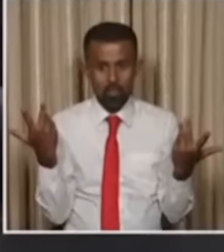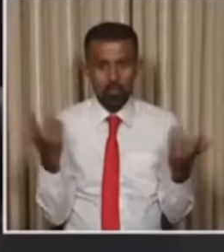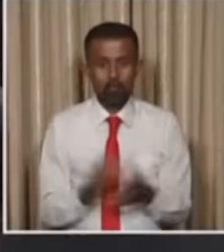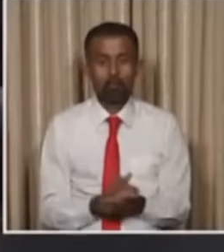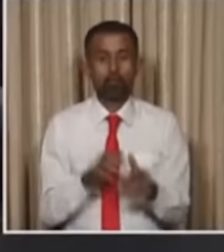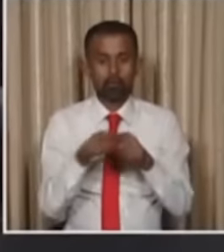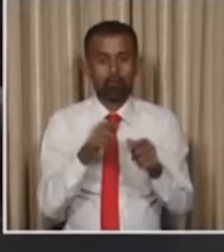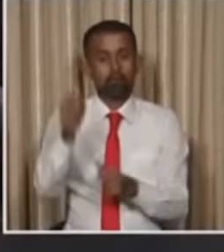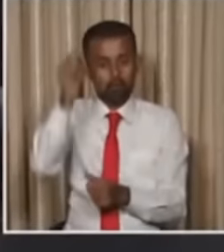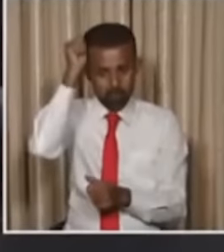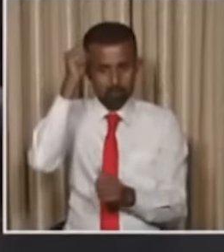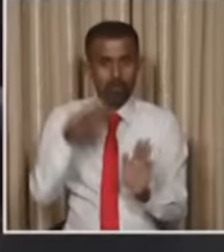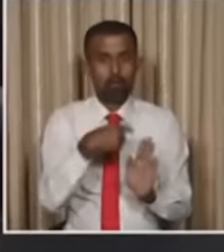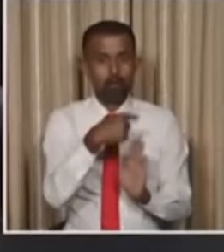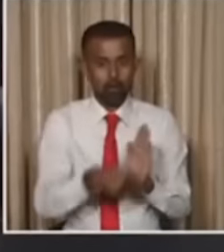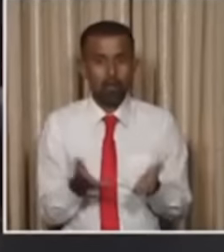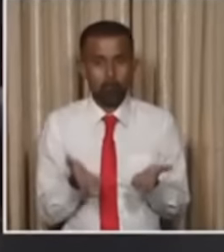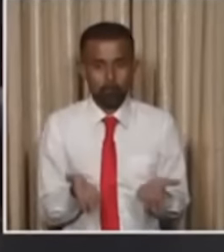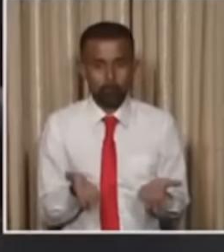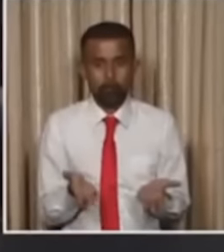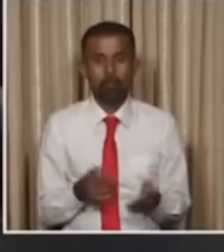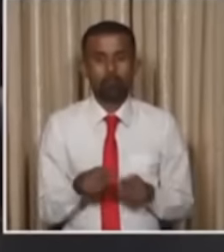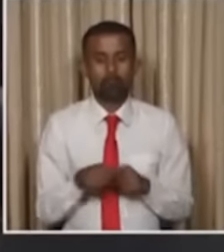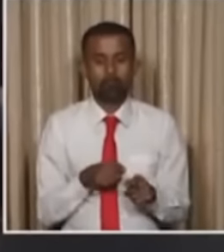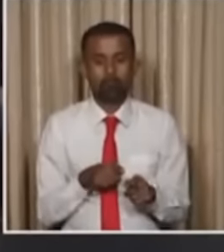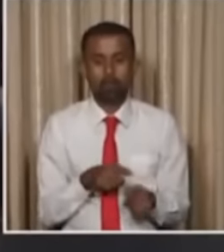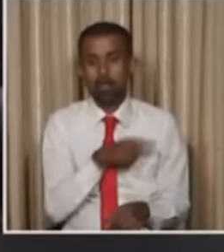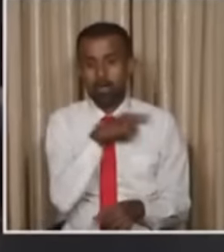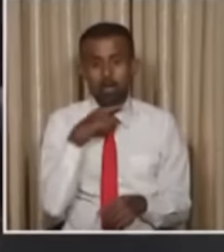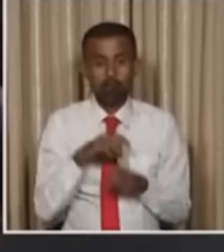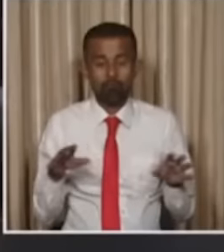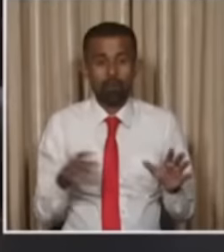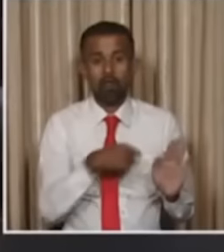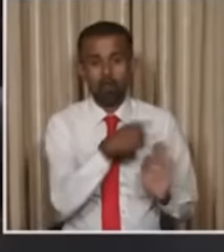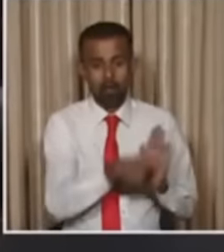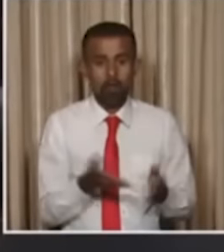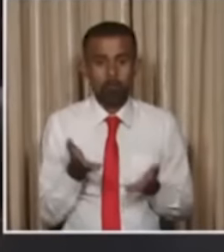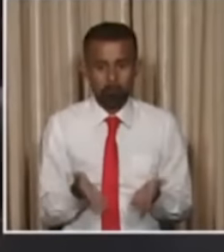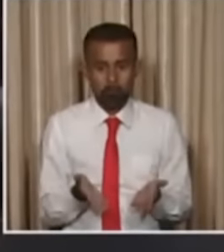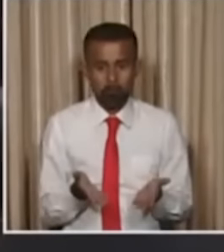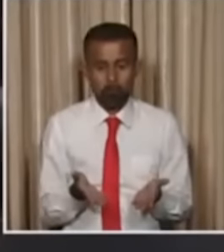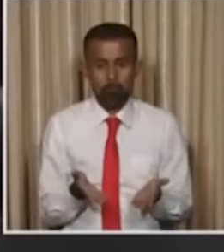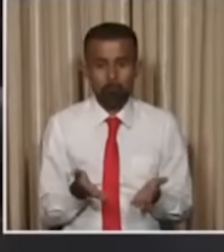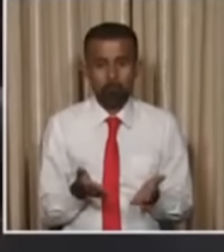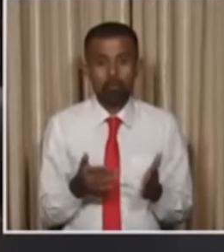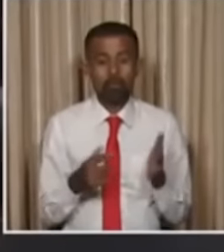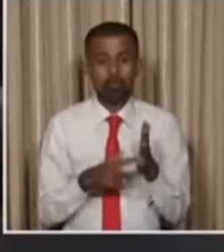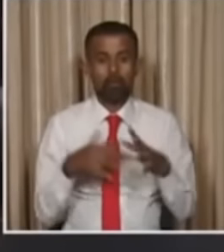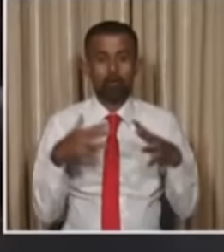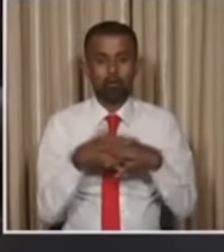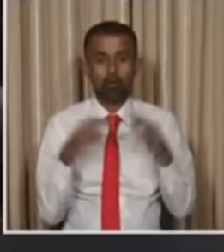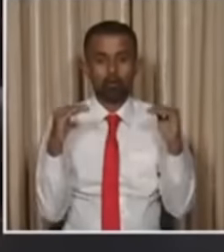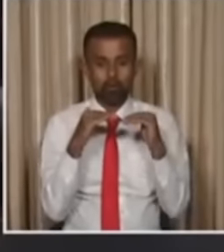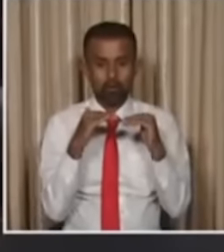ඔහොම අතීතයක් තියෙන රටක් මෙහෙම. ඒ විදියට ලේ වැගුරුණු රටක් මේක. මේ රටේ යුක්තියක්